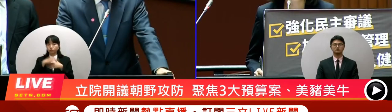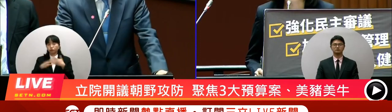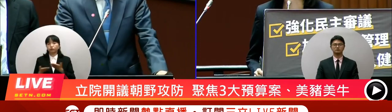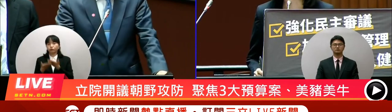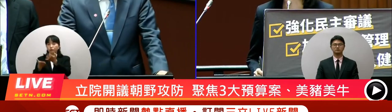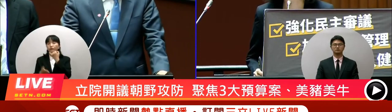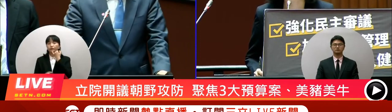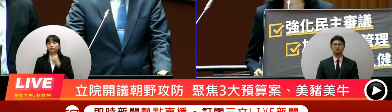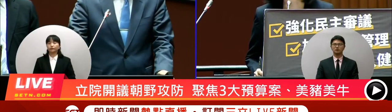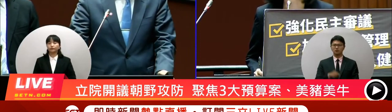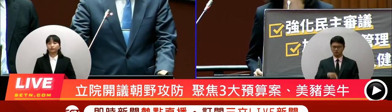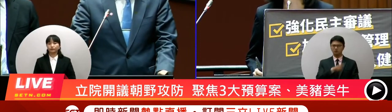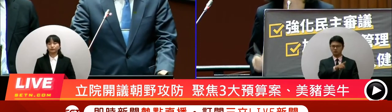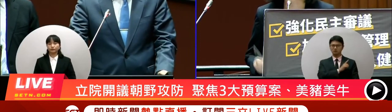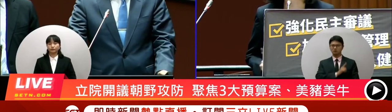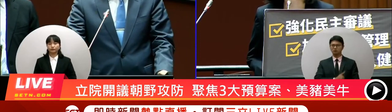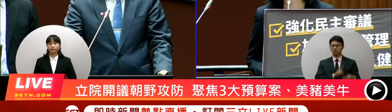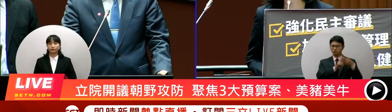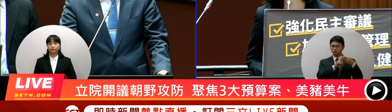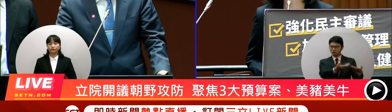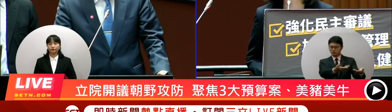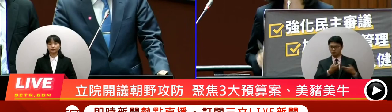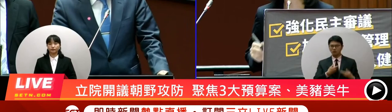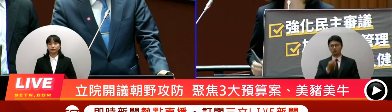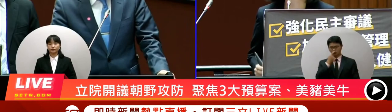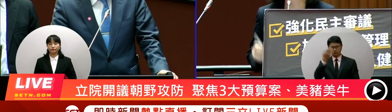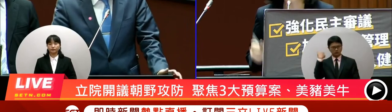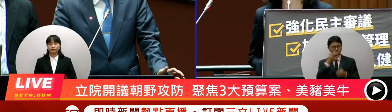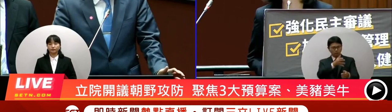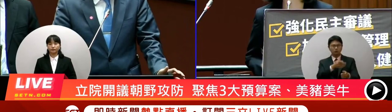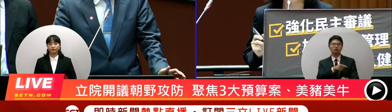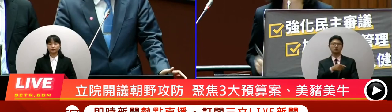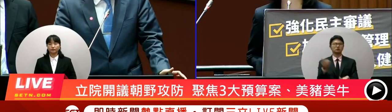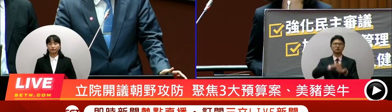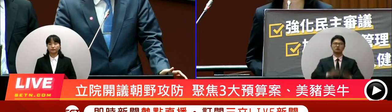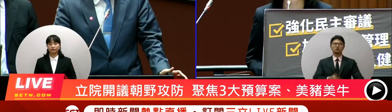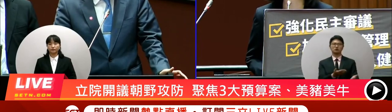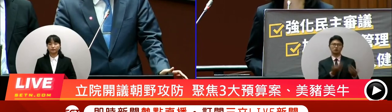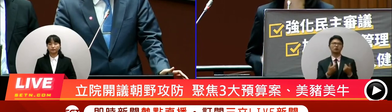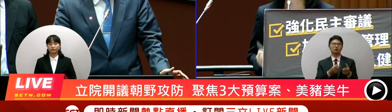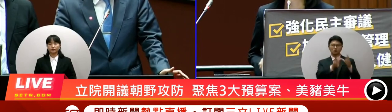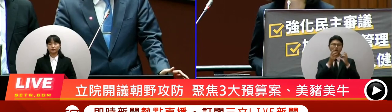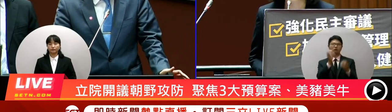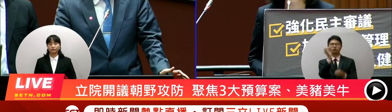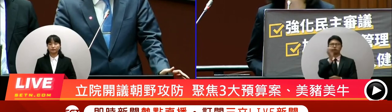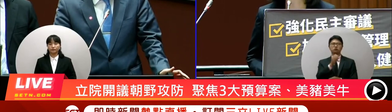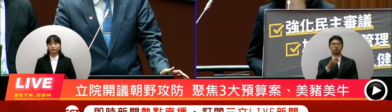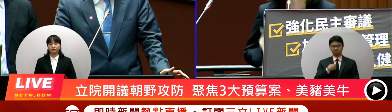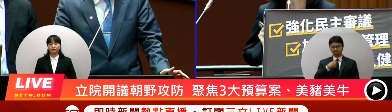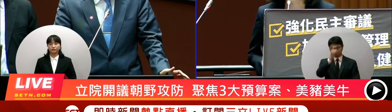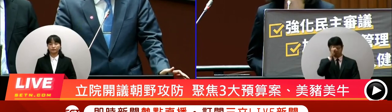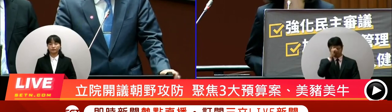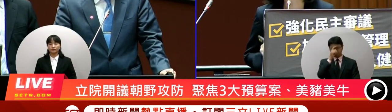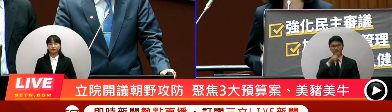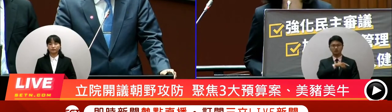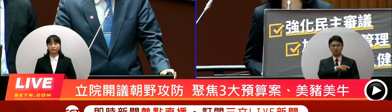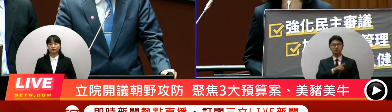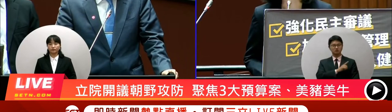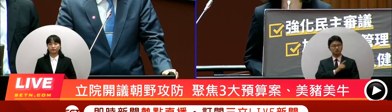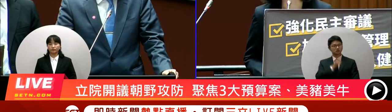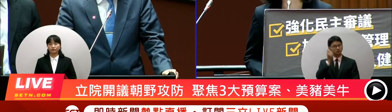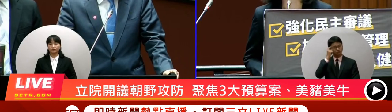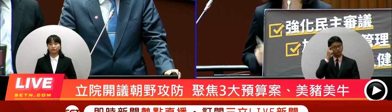这部分其实应该就要主动提供，那我们也持续的要求要提供，但是目前为止仍然没有看到，也仍然没有收到回应。所以这部分我们很希望说，既然觉得已经做